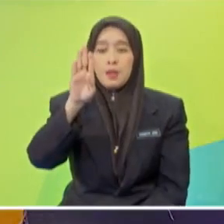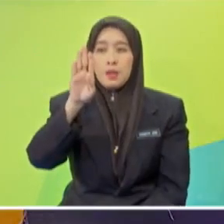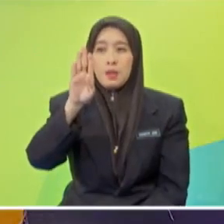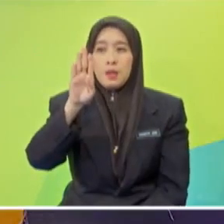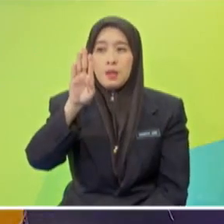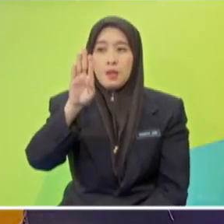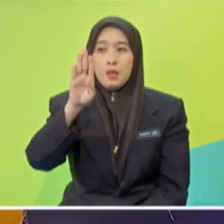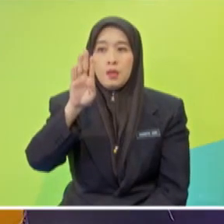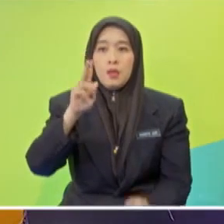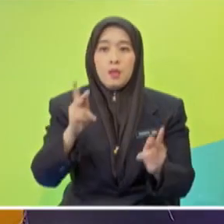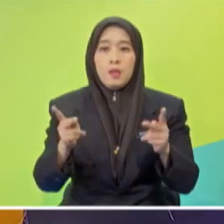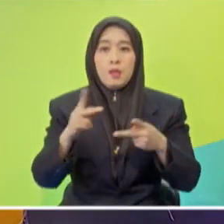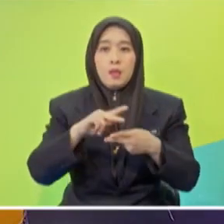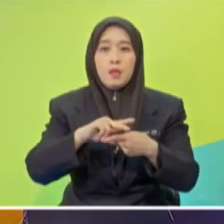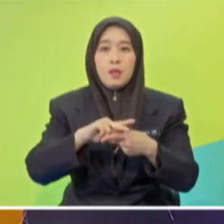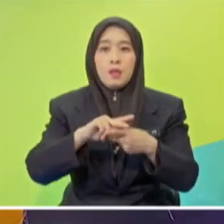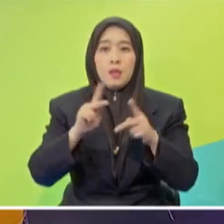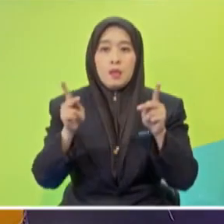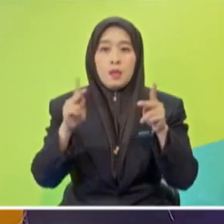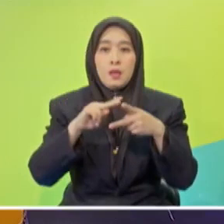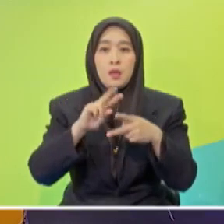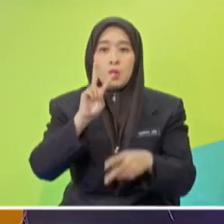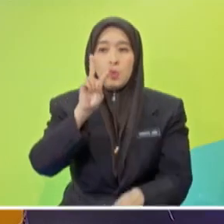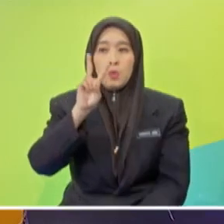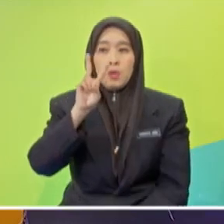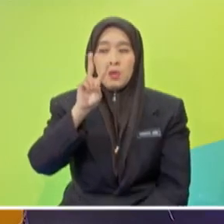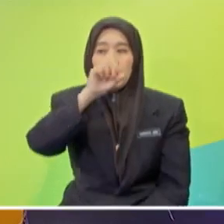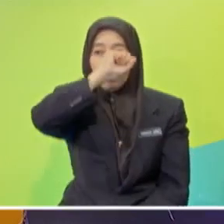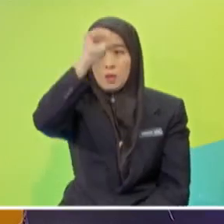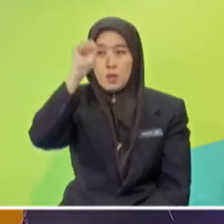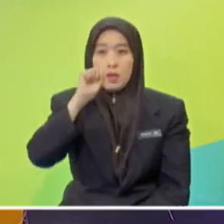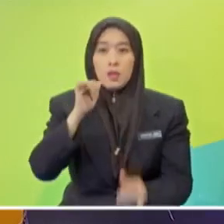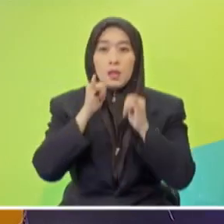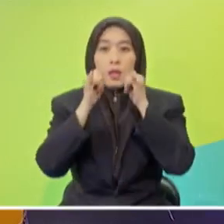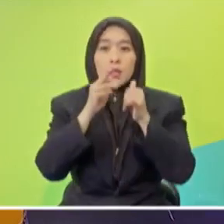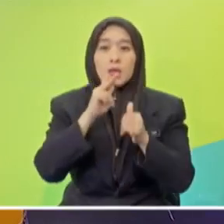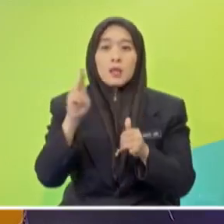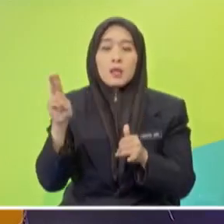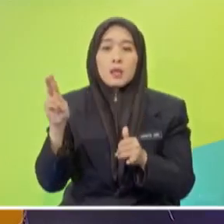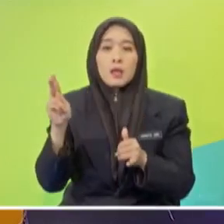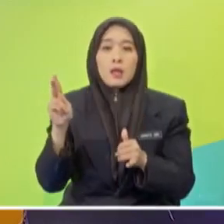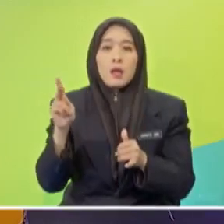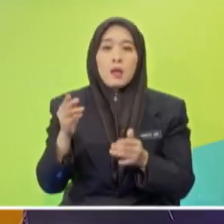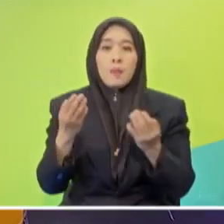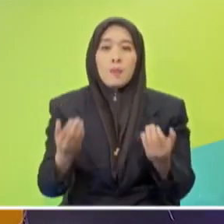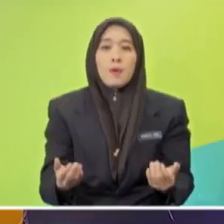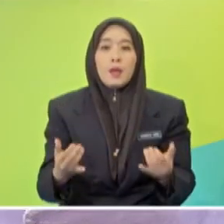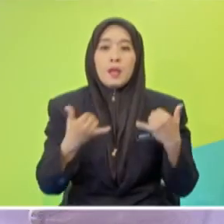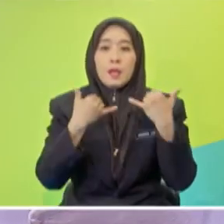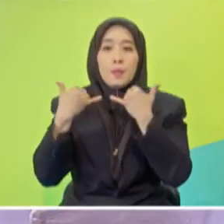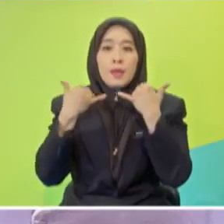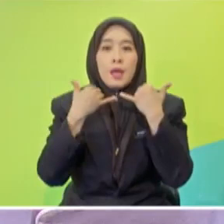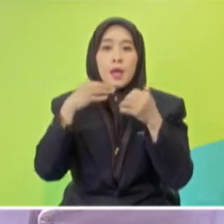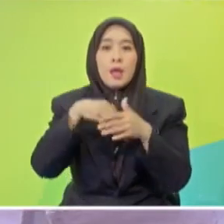yang kedua soalnya Nyatakan berat tembikai dalam